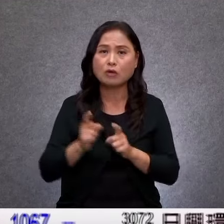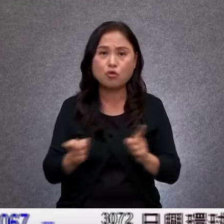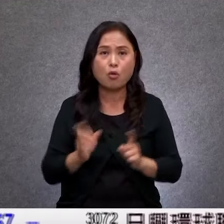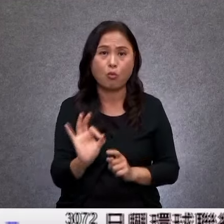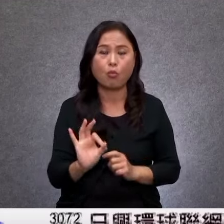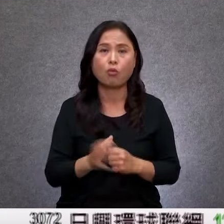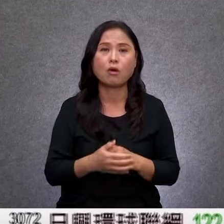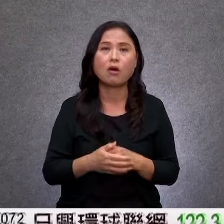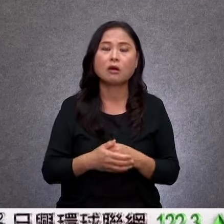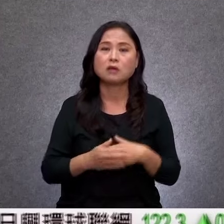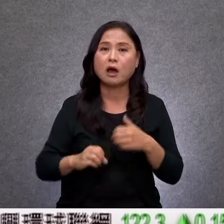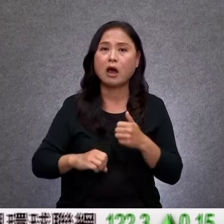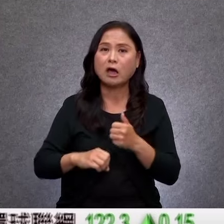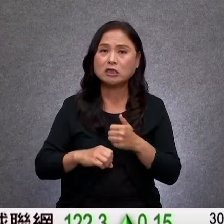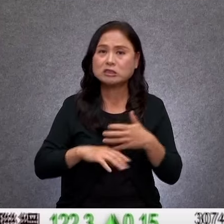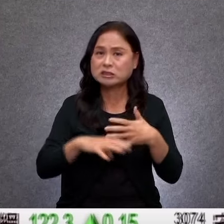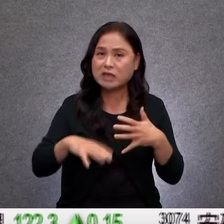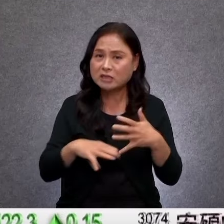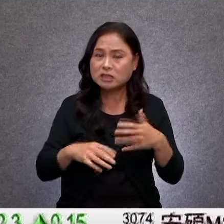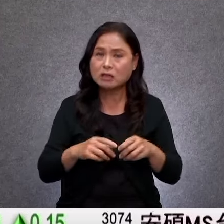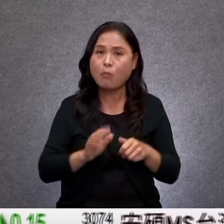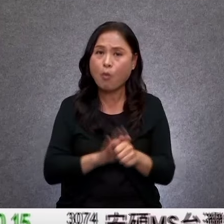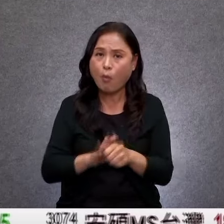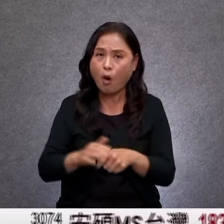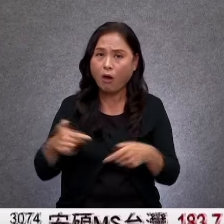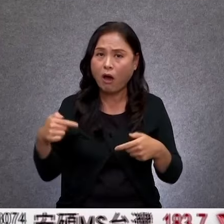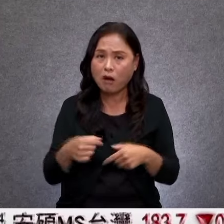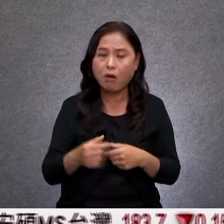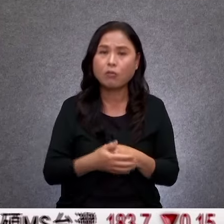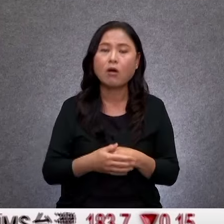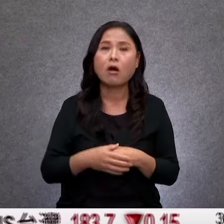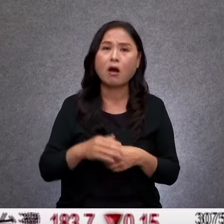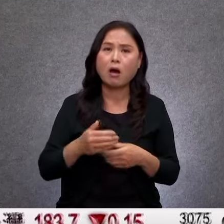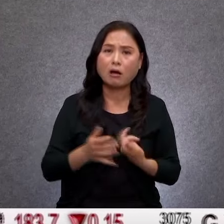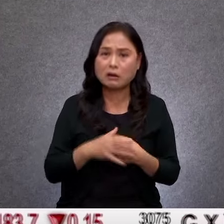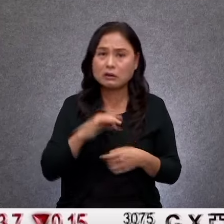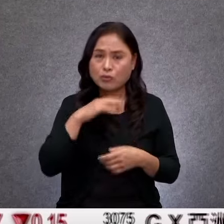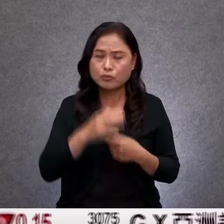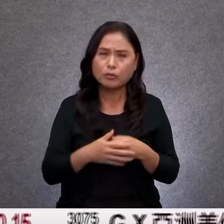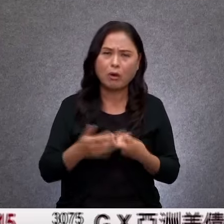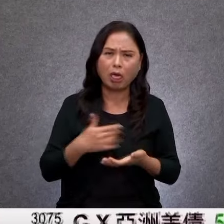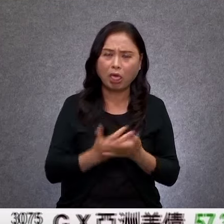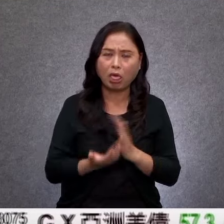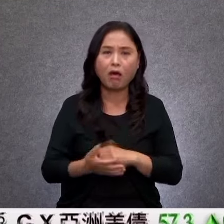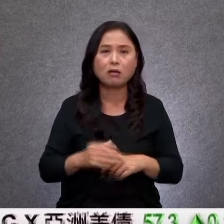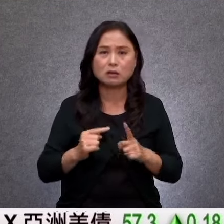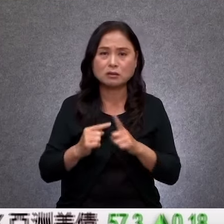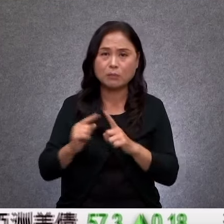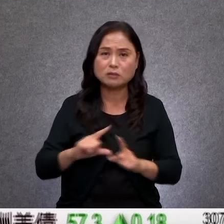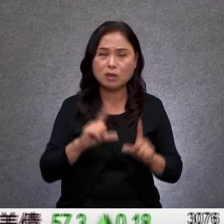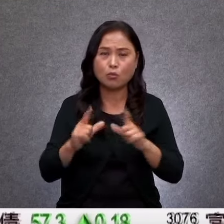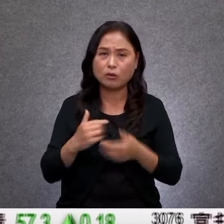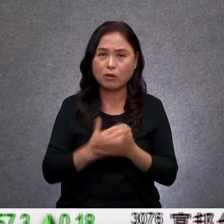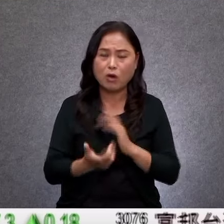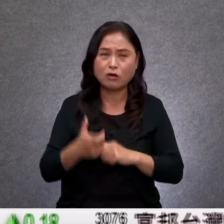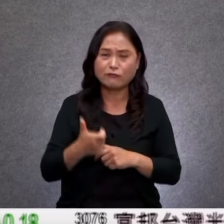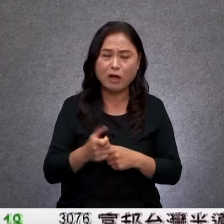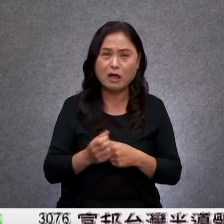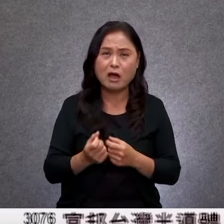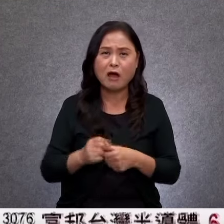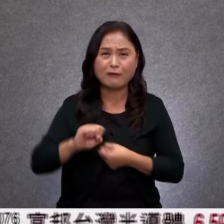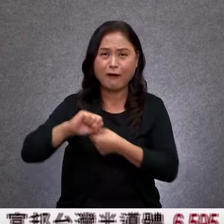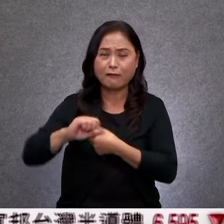貼都應該可能冇再延續啦。咁其實如果睇基層受惠嘅，亦都減少咗。萬一同一時間咁多檢討緊